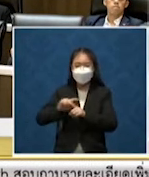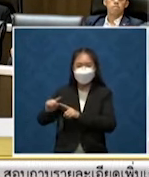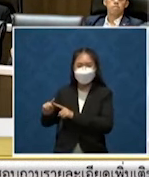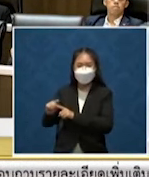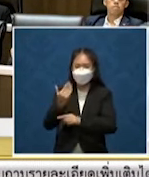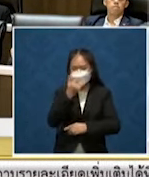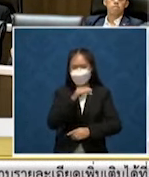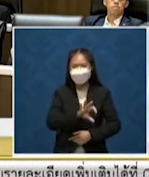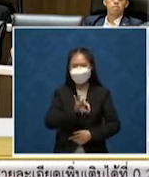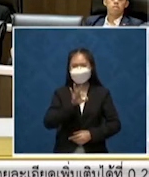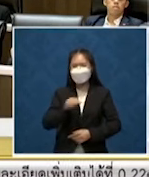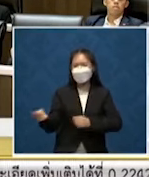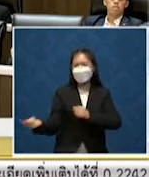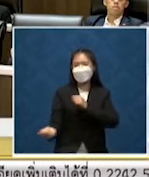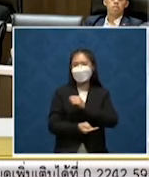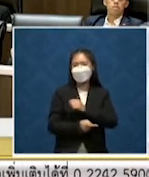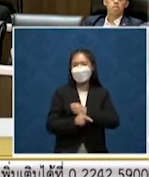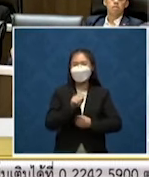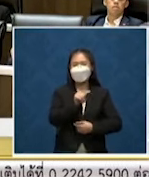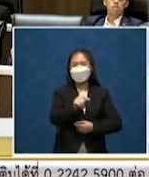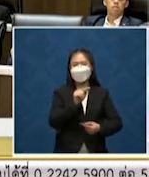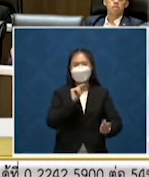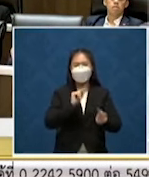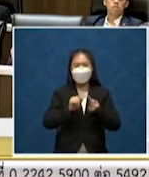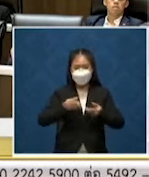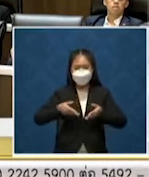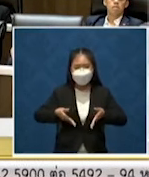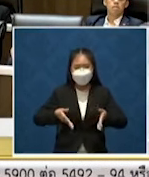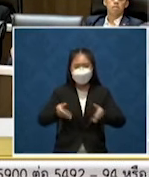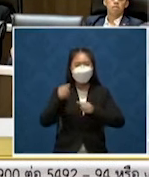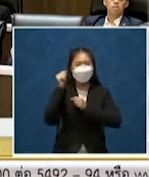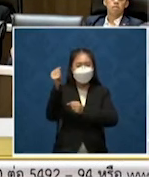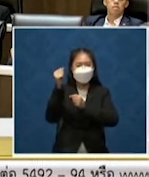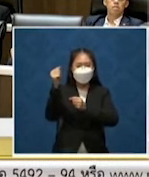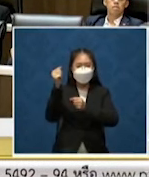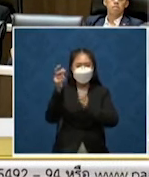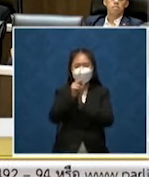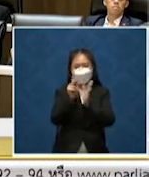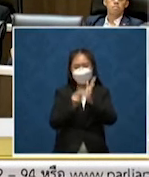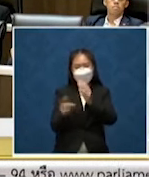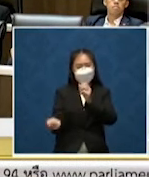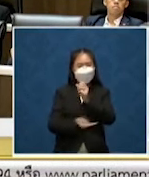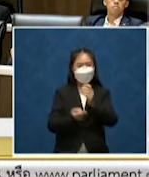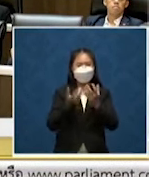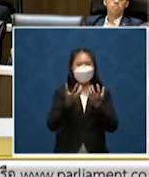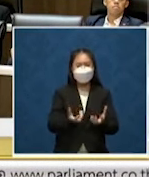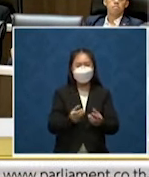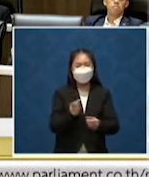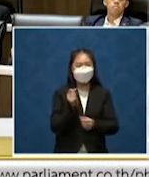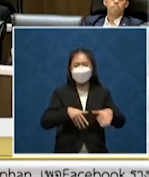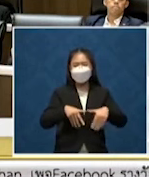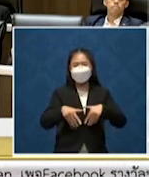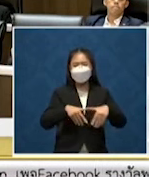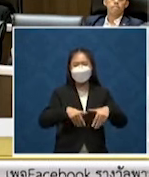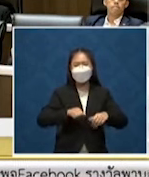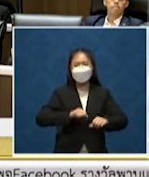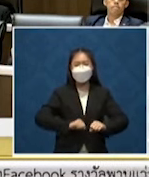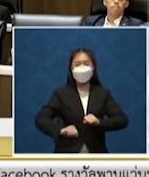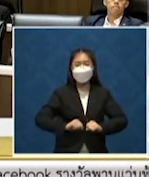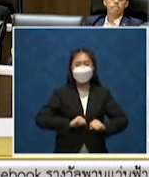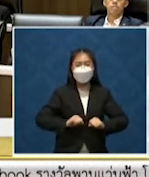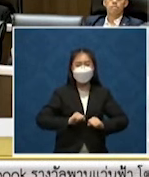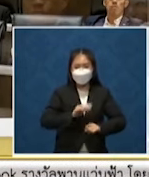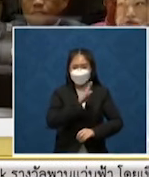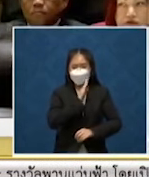ๆเด็กอายุ 14ปีไม่เห็นได้รับผลกระทบจากกฎหมายมาตรานี้เลยนะครับอีกคนนึงนะฮะนั่งข้างๆกันคุณเชฟอวรัตน์